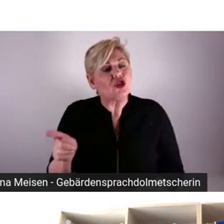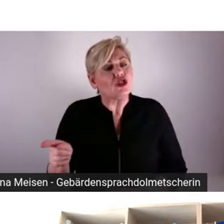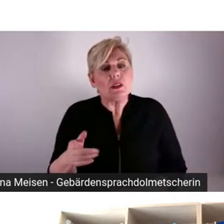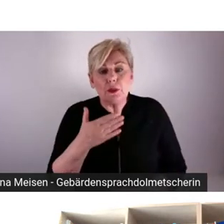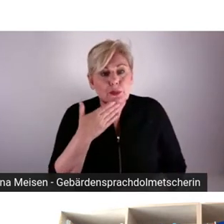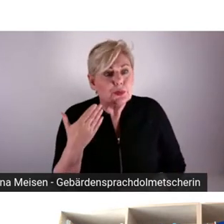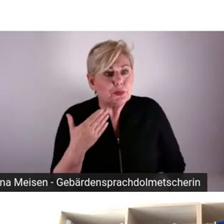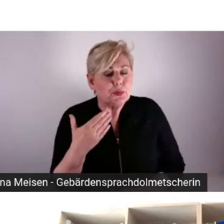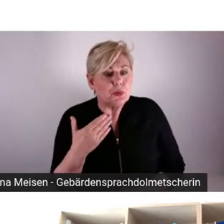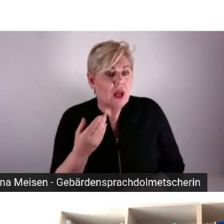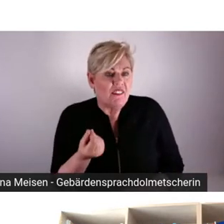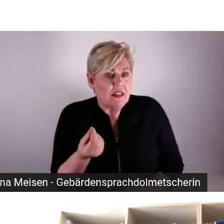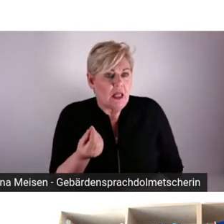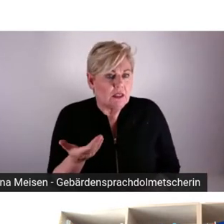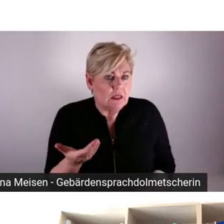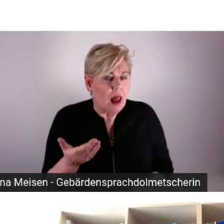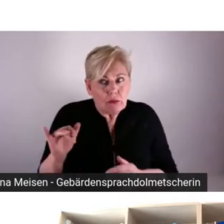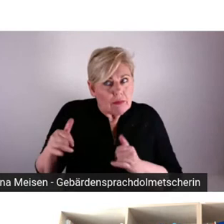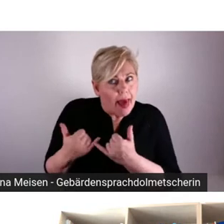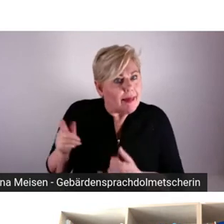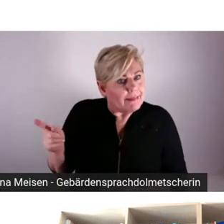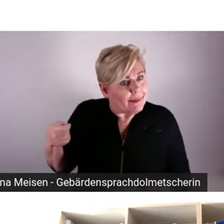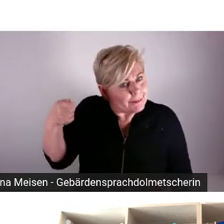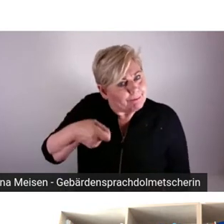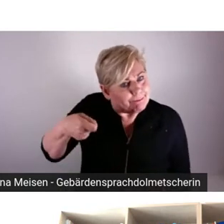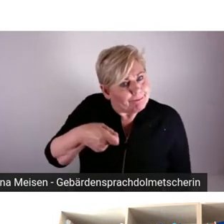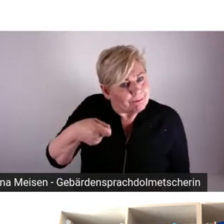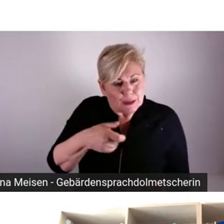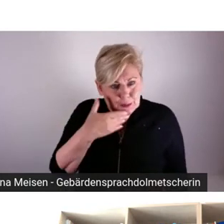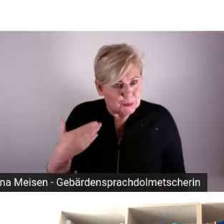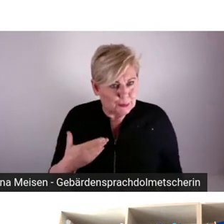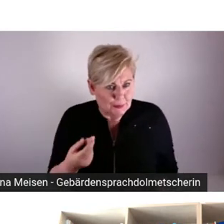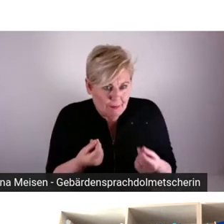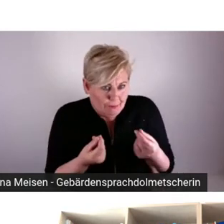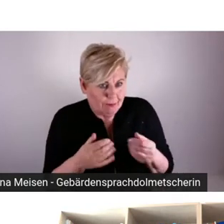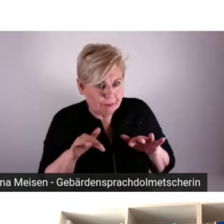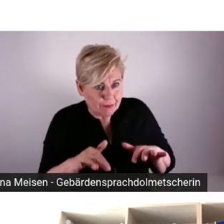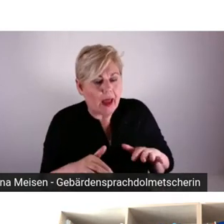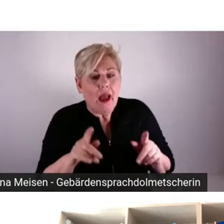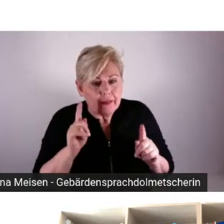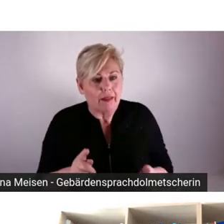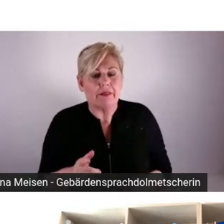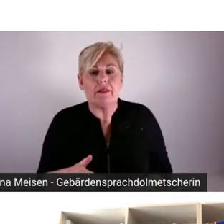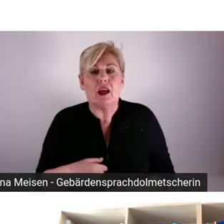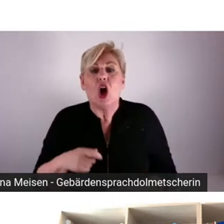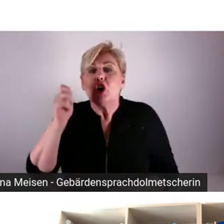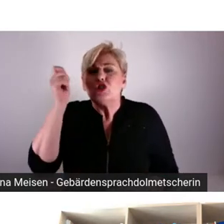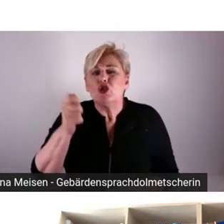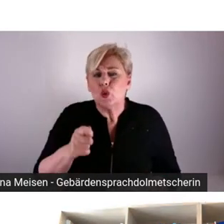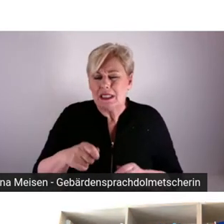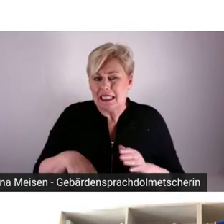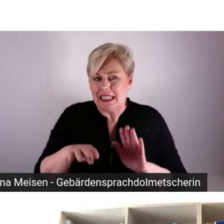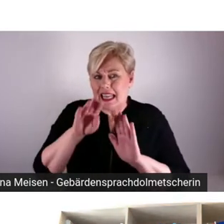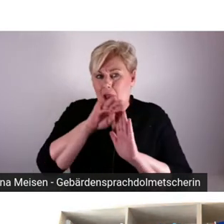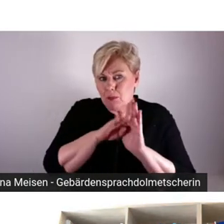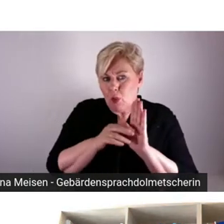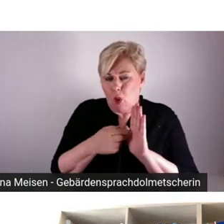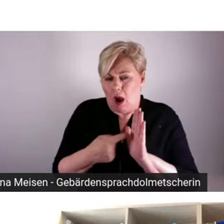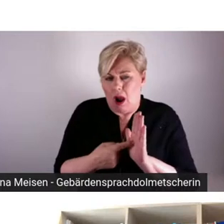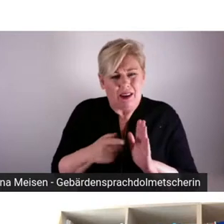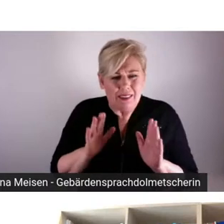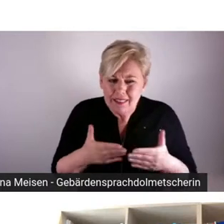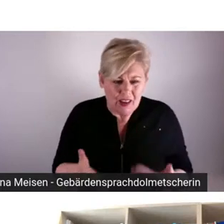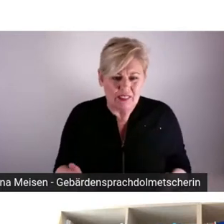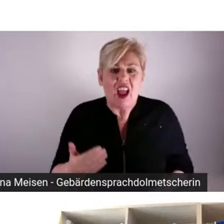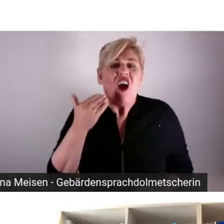finanziellen Background haben, also keine Eltern haben mit dem finanziellen Background. Das heißt natürlich, dass es keine Form von Studiengebühren geben darf, dass wir mehr